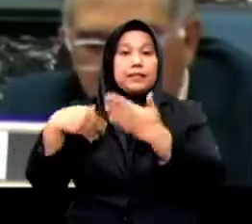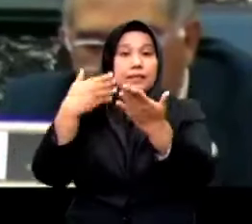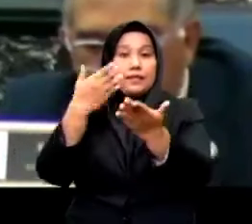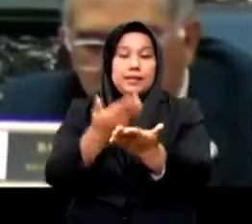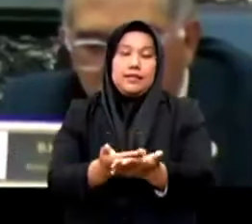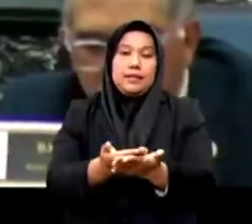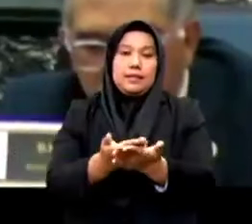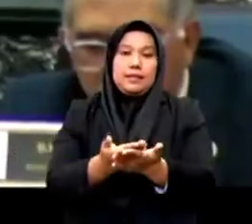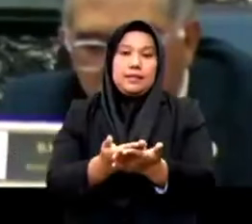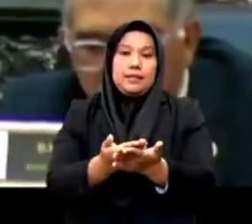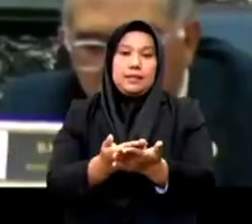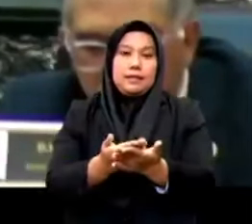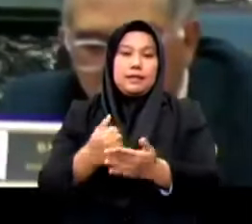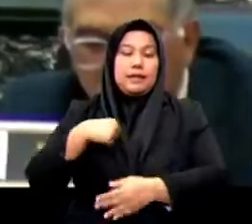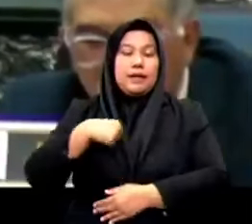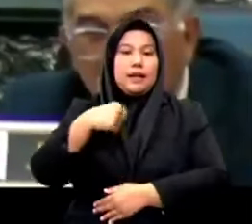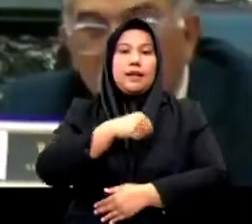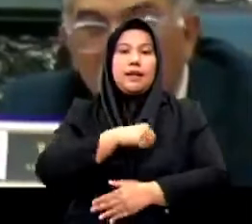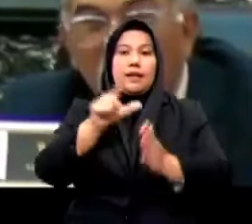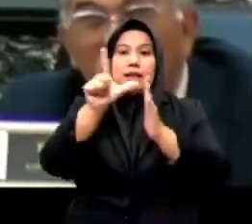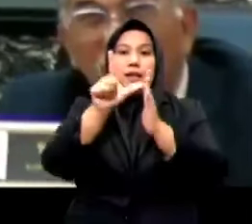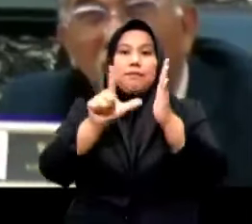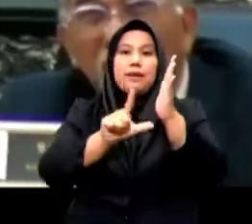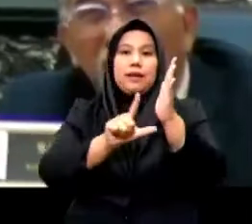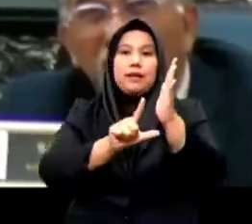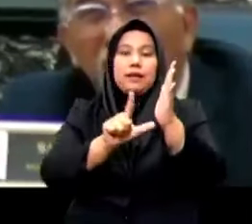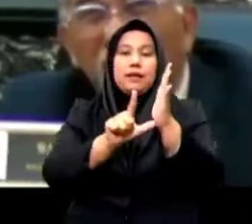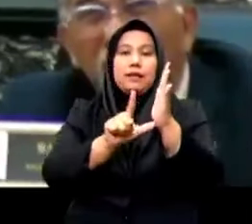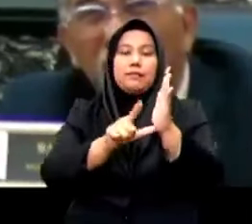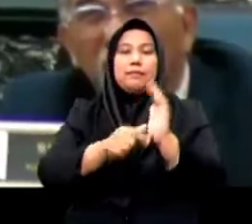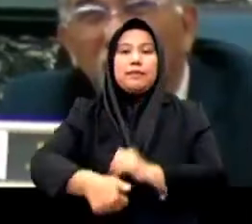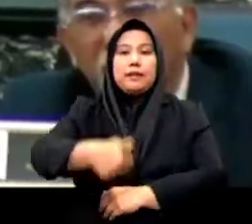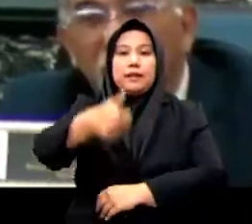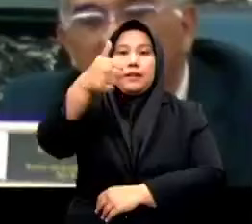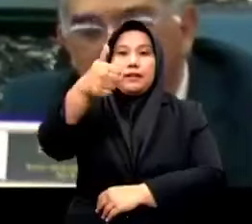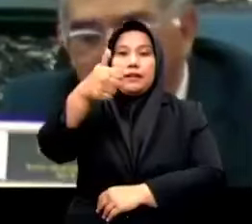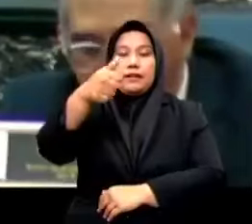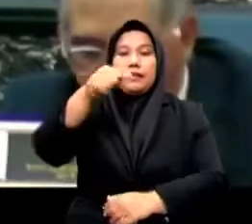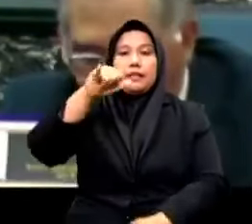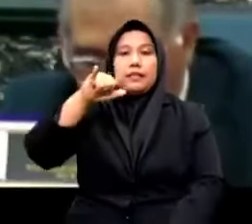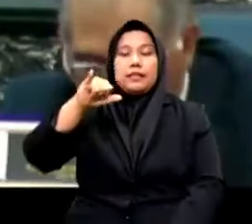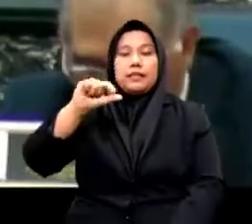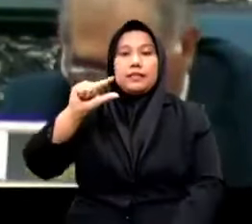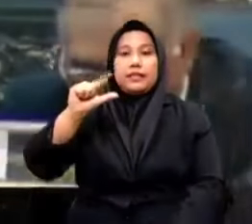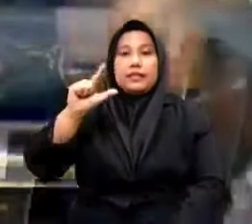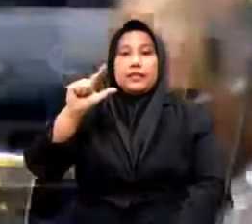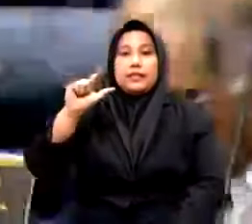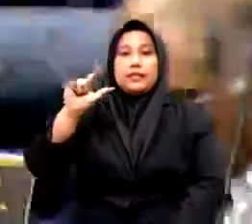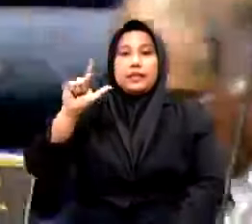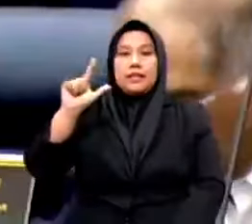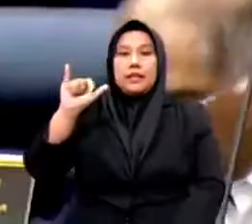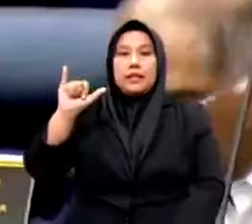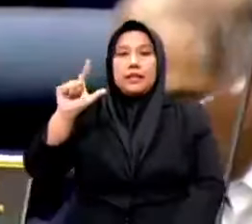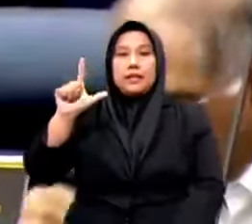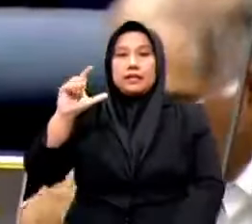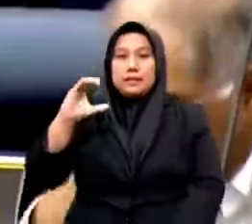iaitu ahli lembaga pengarah gllic dan